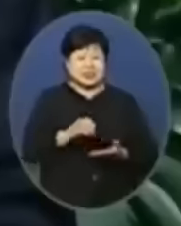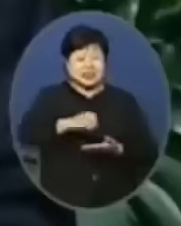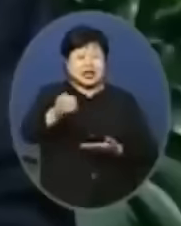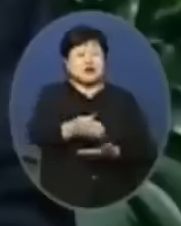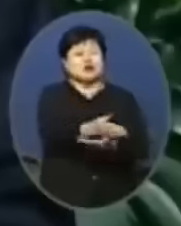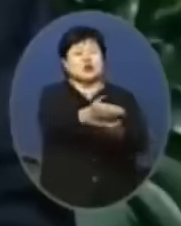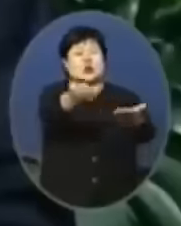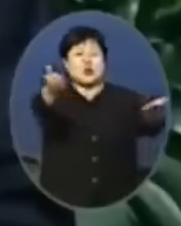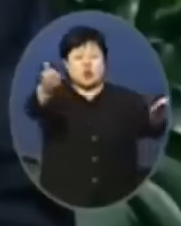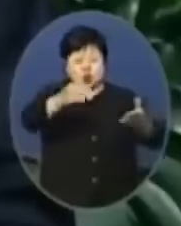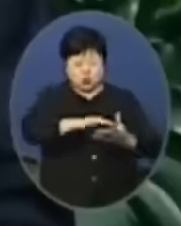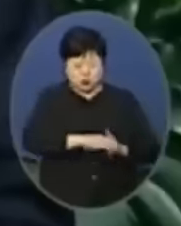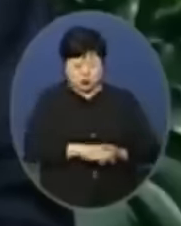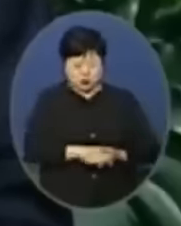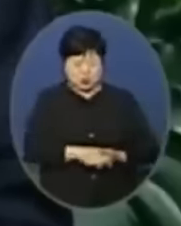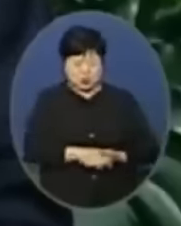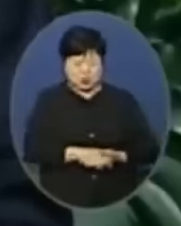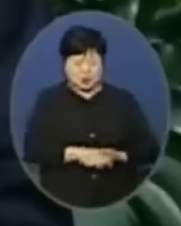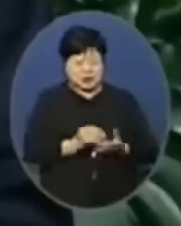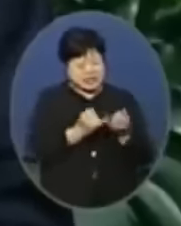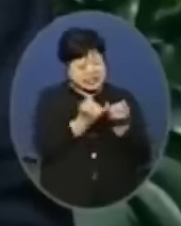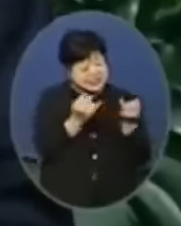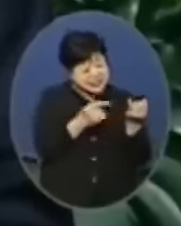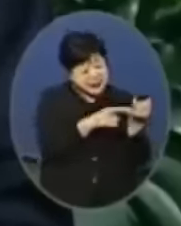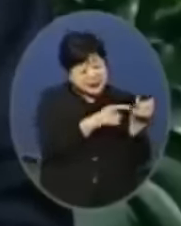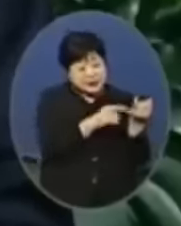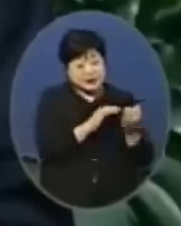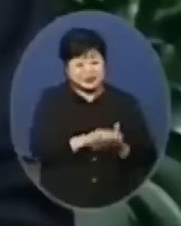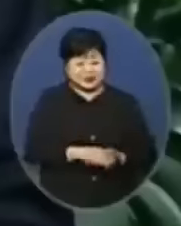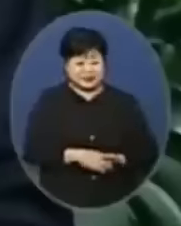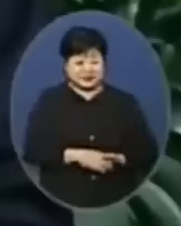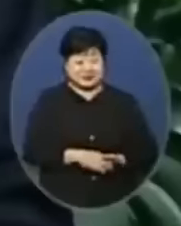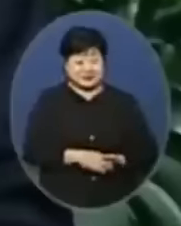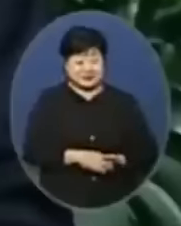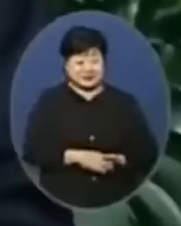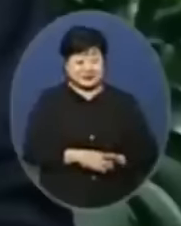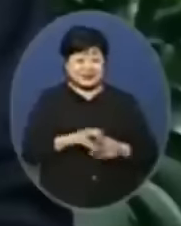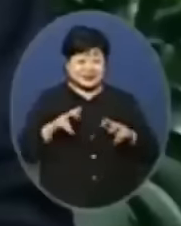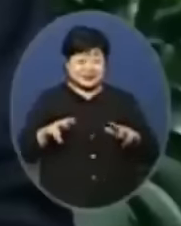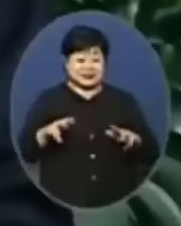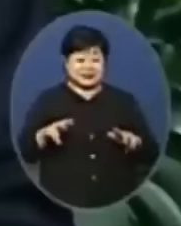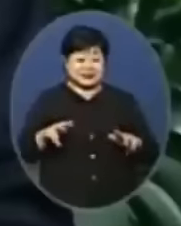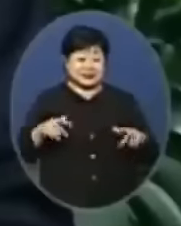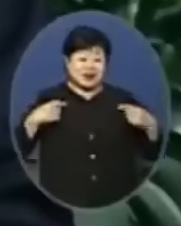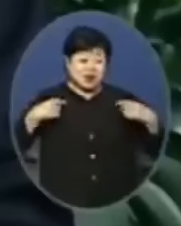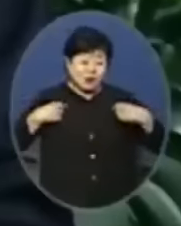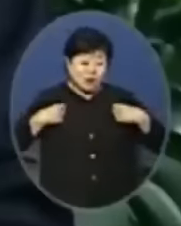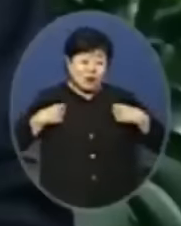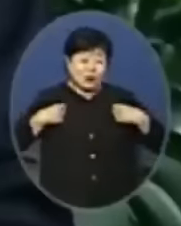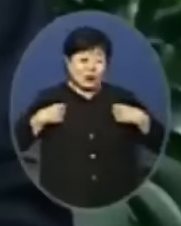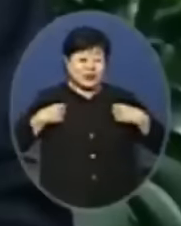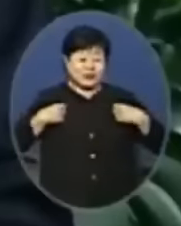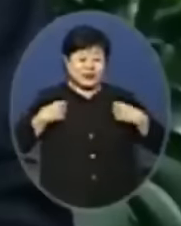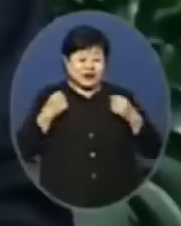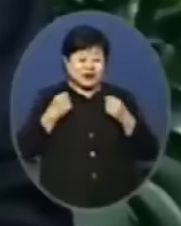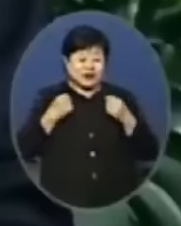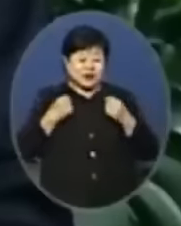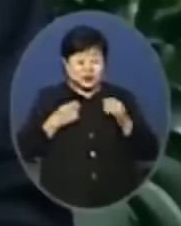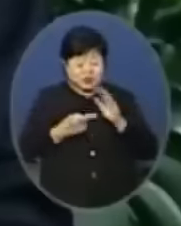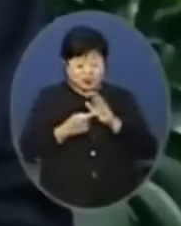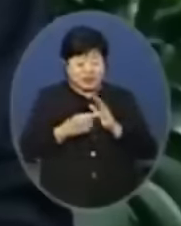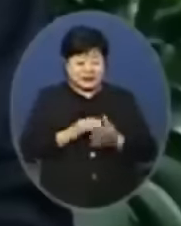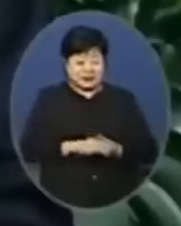나누자고요. 더구나 우리 자매님들 이제 여름 옷 간수하고 겨울 옷 내놓을